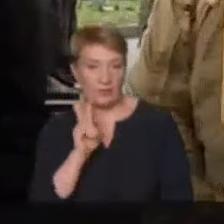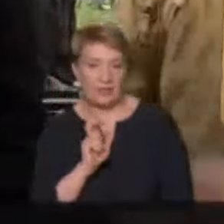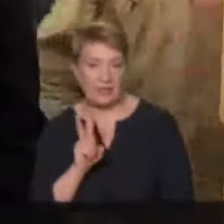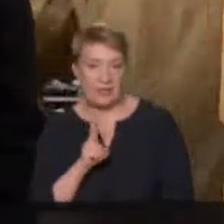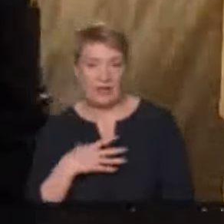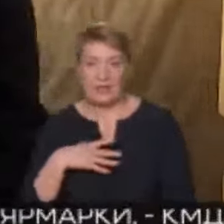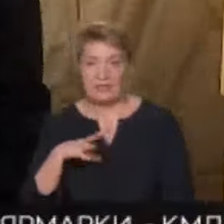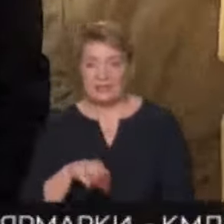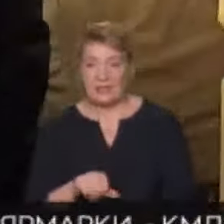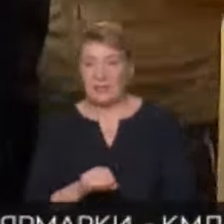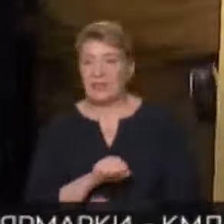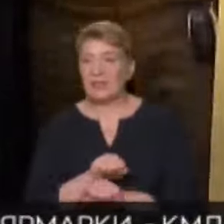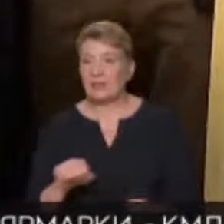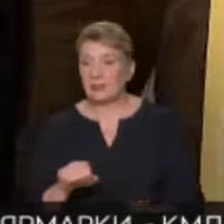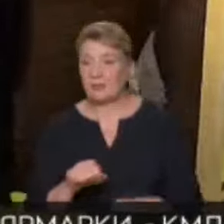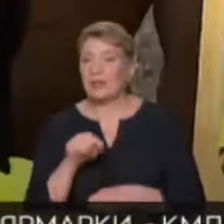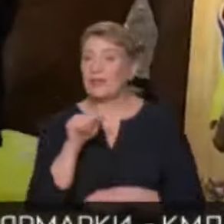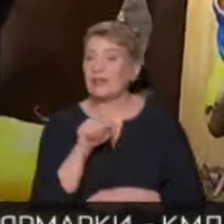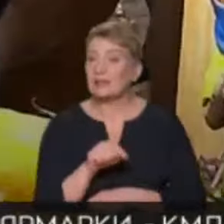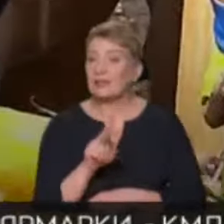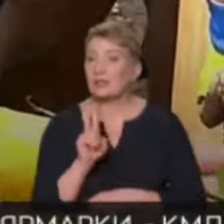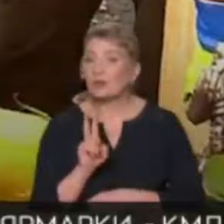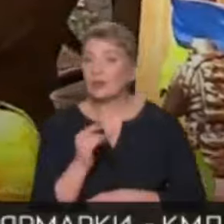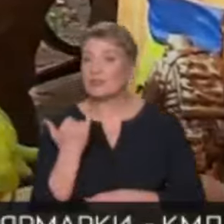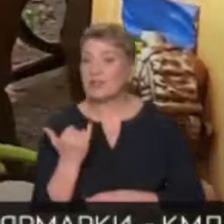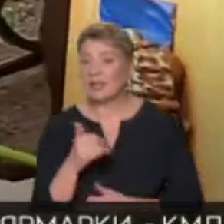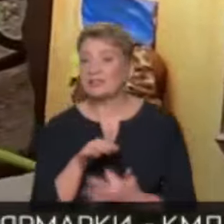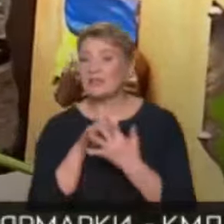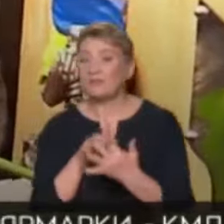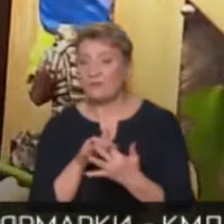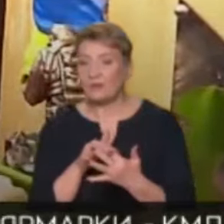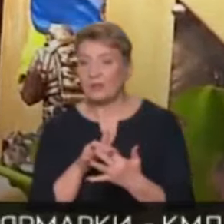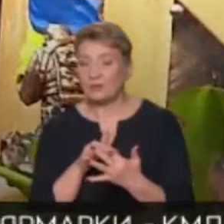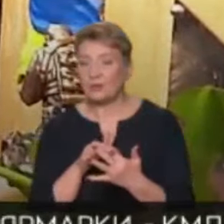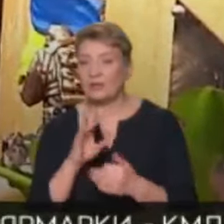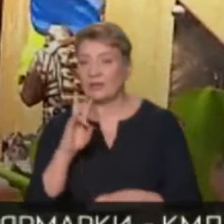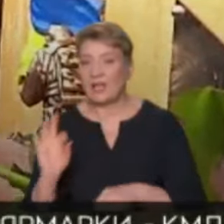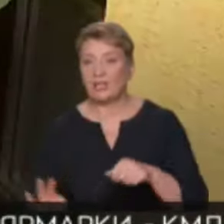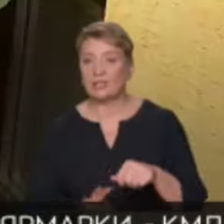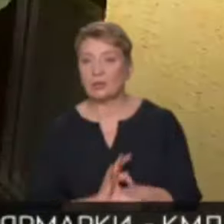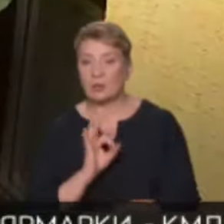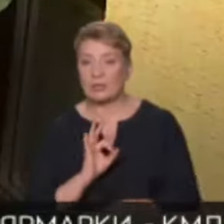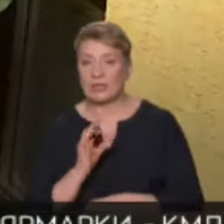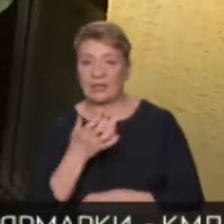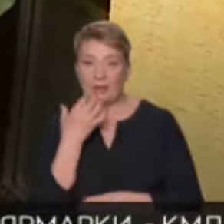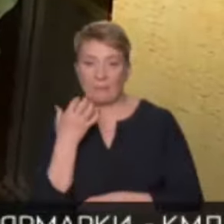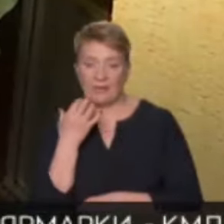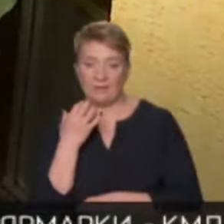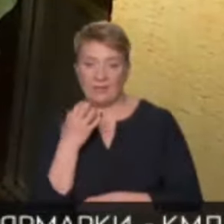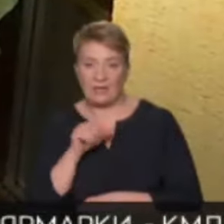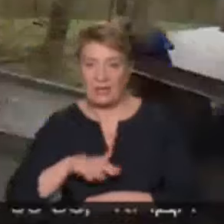загиблих героїв, так і тих, які зараз досі воюють на сході і на півдні нашої країни.